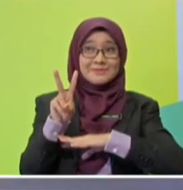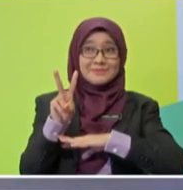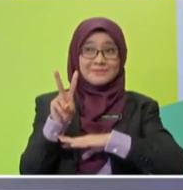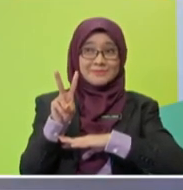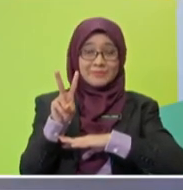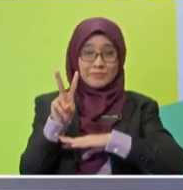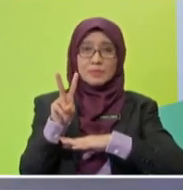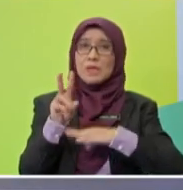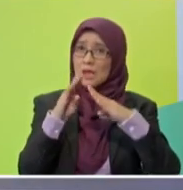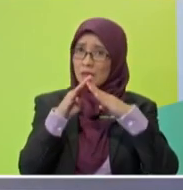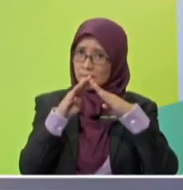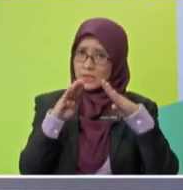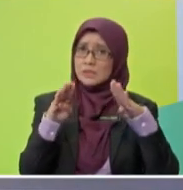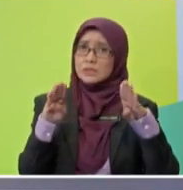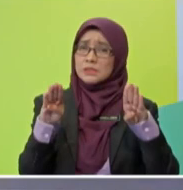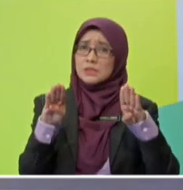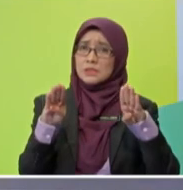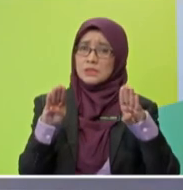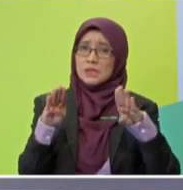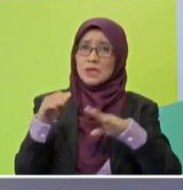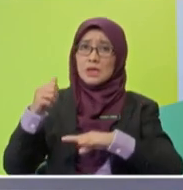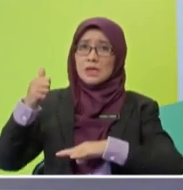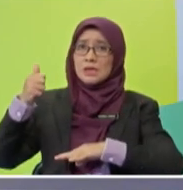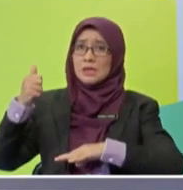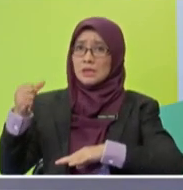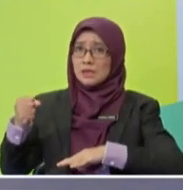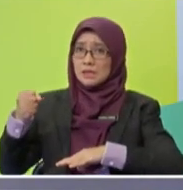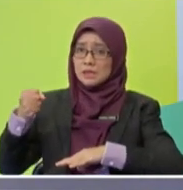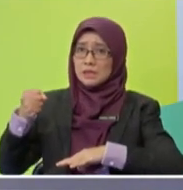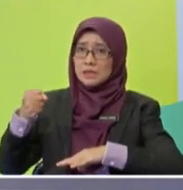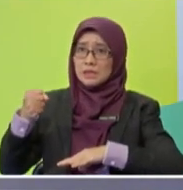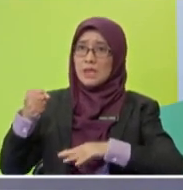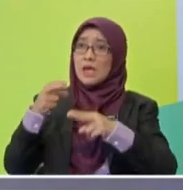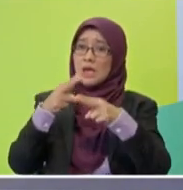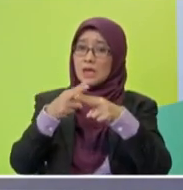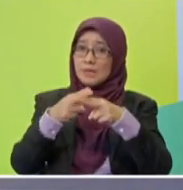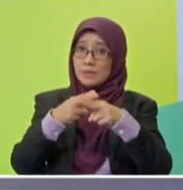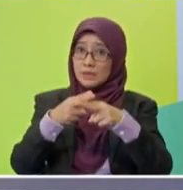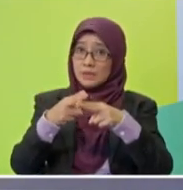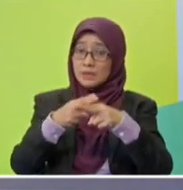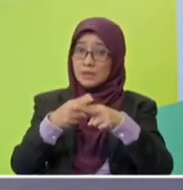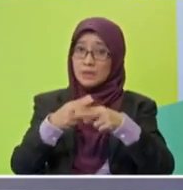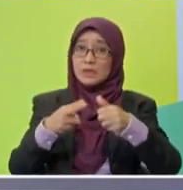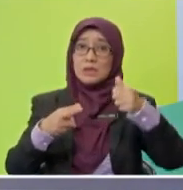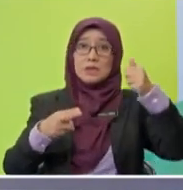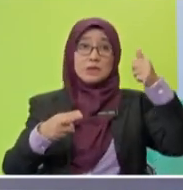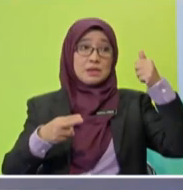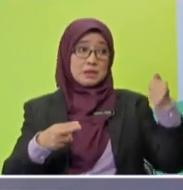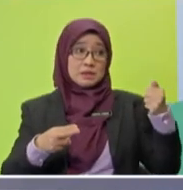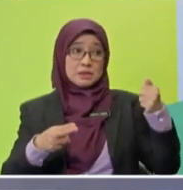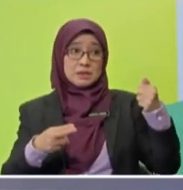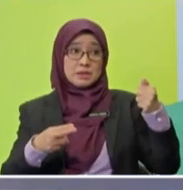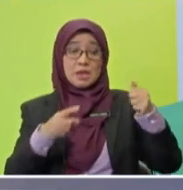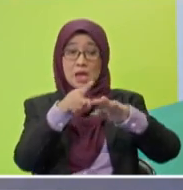juga berbisnis di tangan kanan saya pembaris ini pendek tangan kiri saya pula